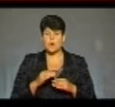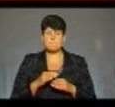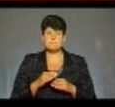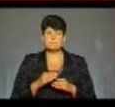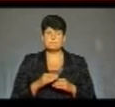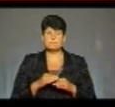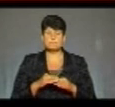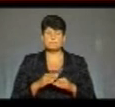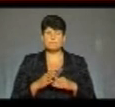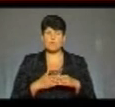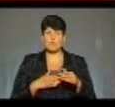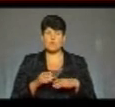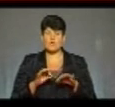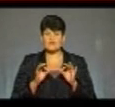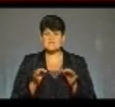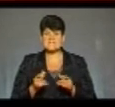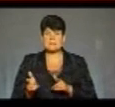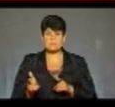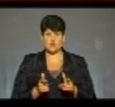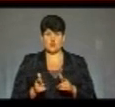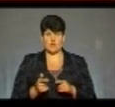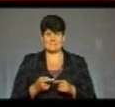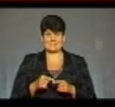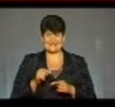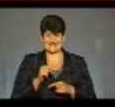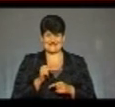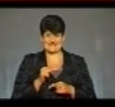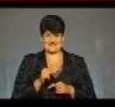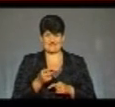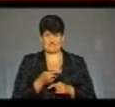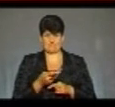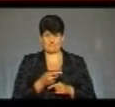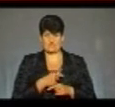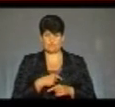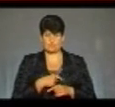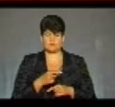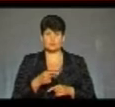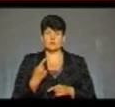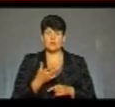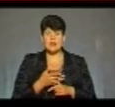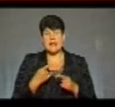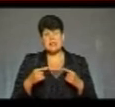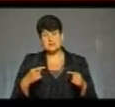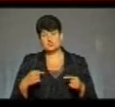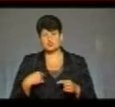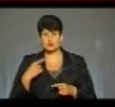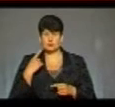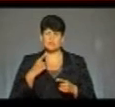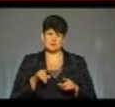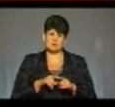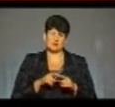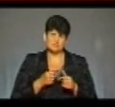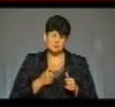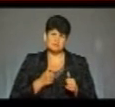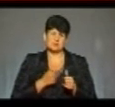професійні такі вже підготовленість, так, цих народних депутатів з Тернопільщини. Інші, я думаю, також підтягнуться.